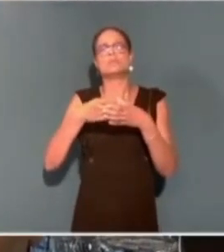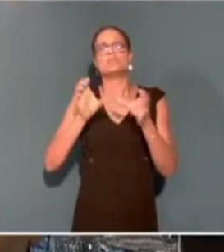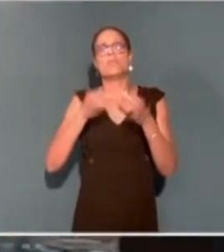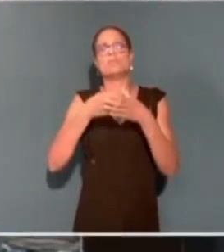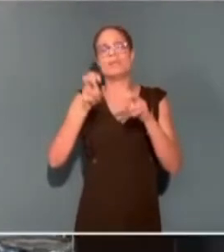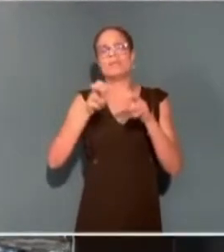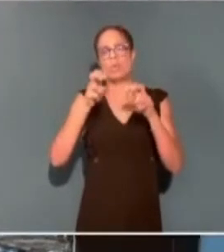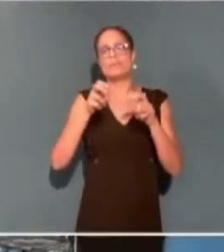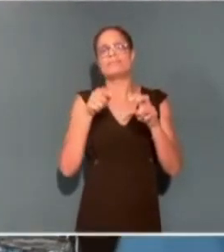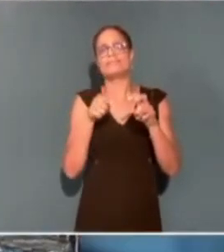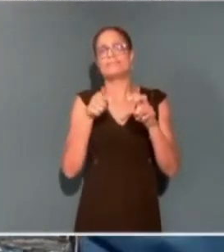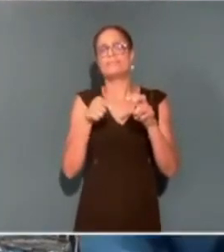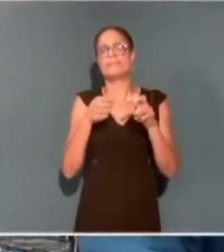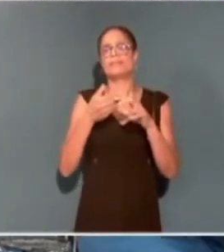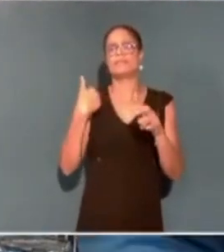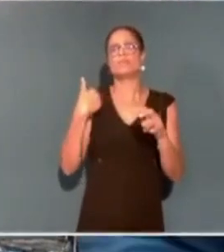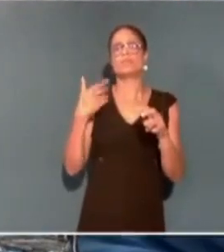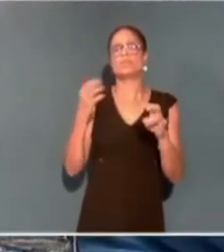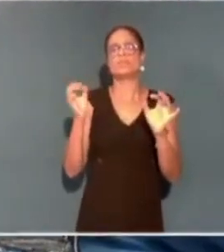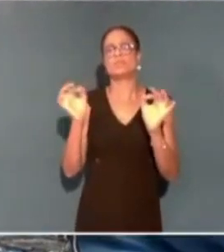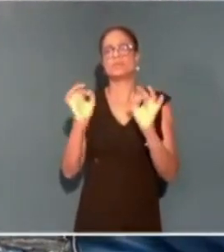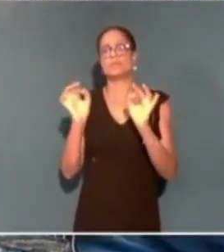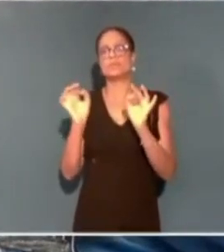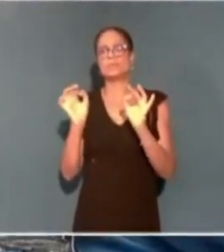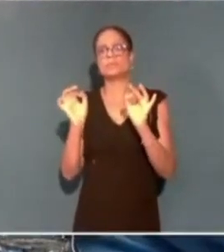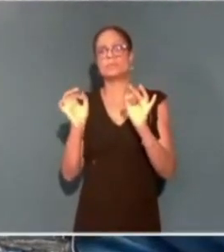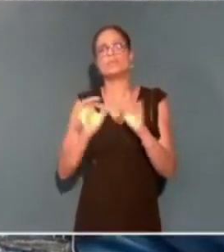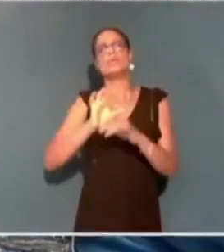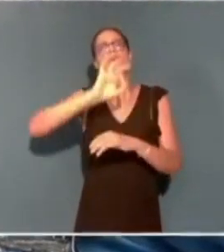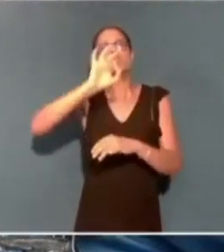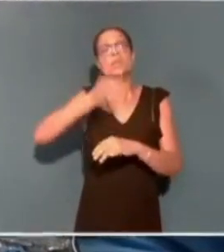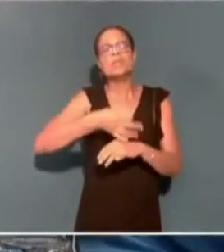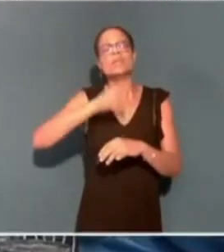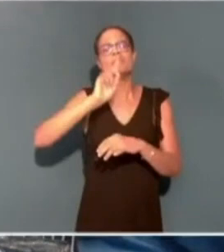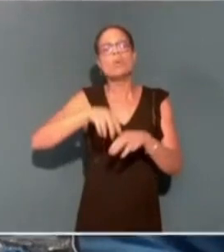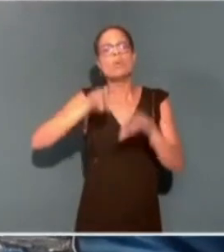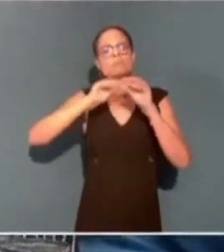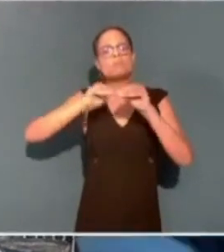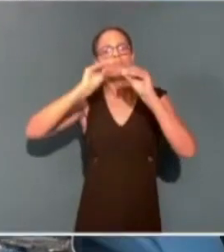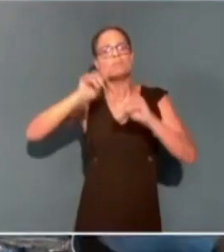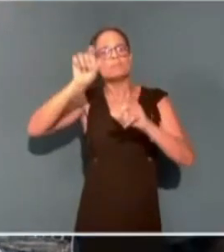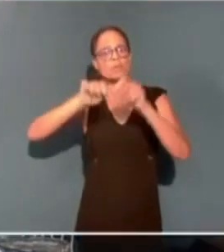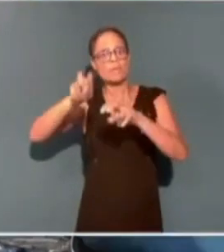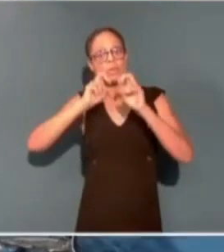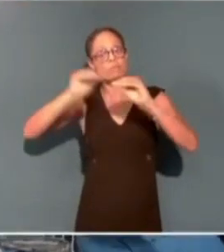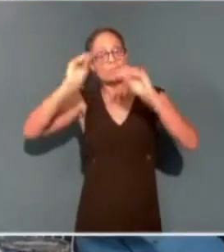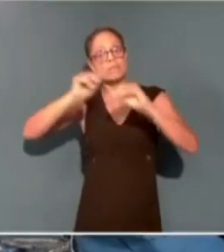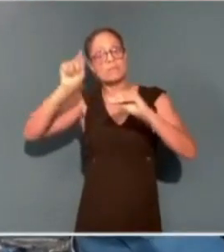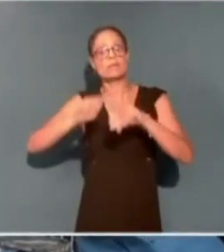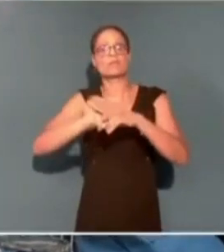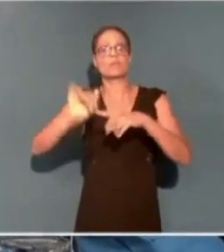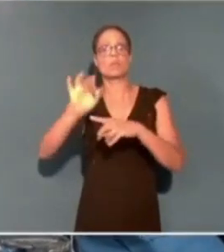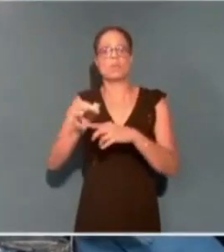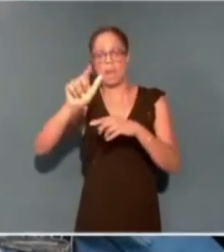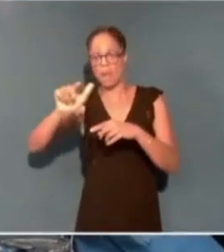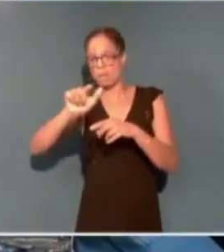agricole, parce qu'il n'avait pas eu. Oui, il faut former nos agriculteurs. Et il y en a, et ils ont